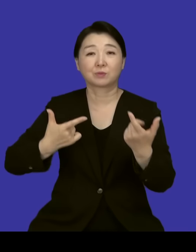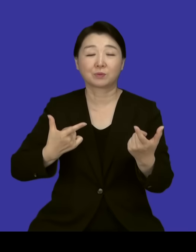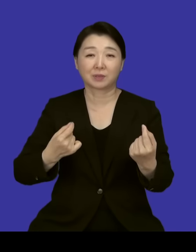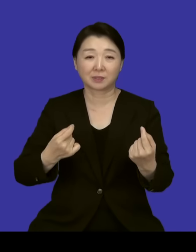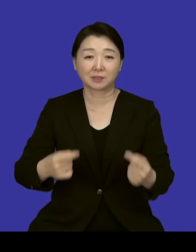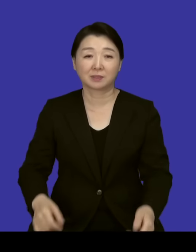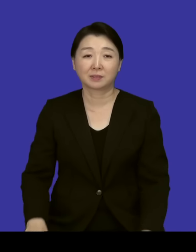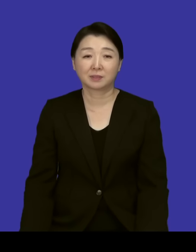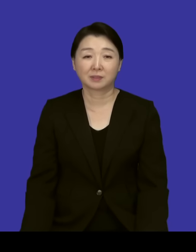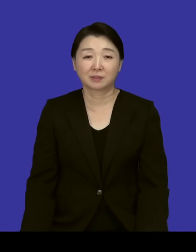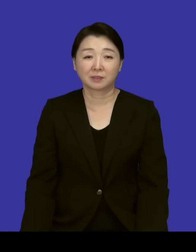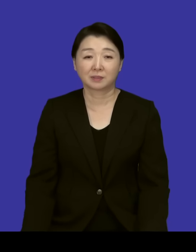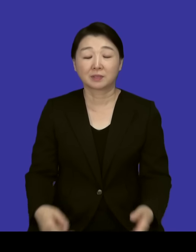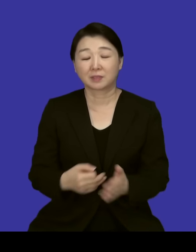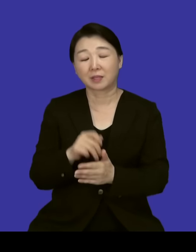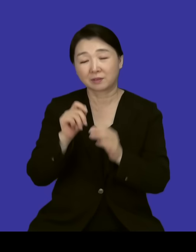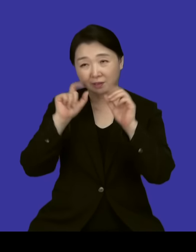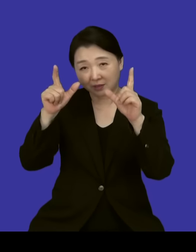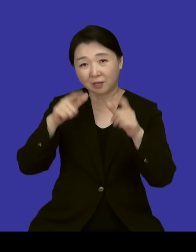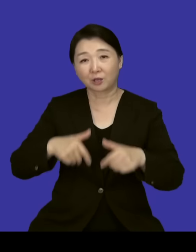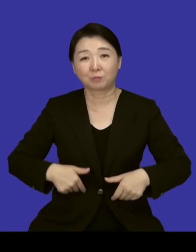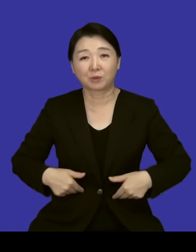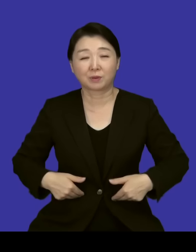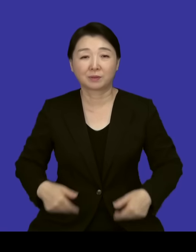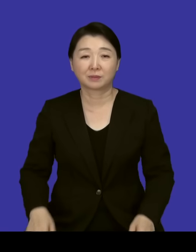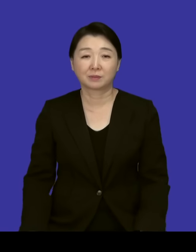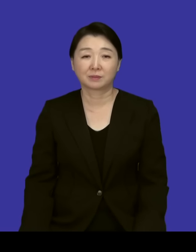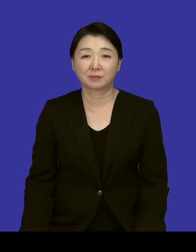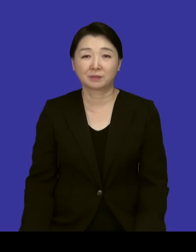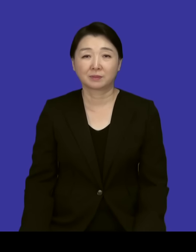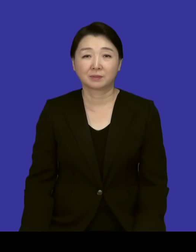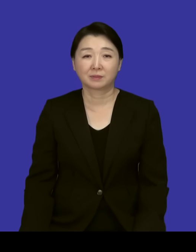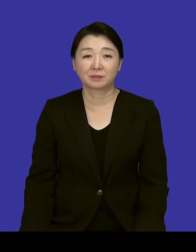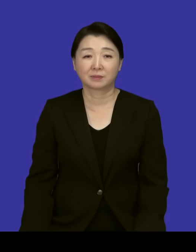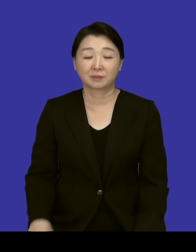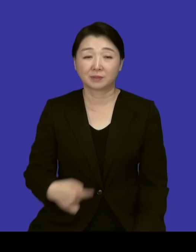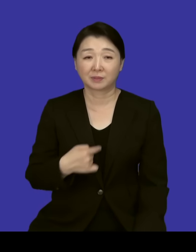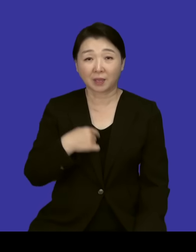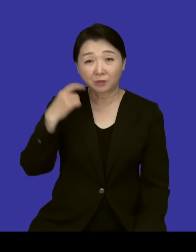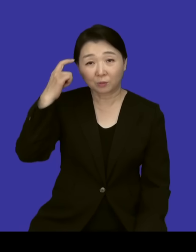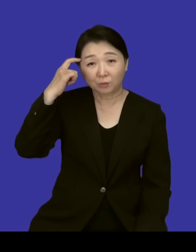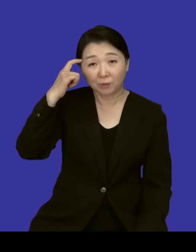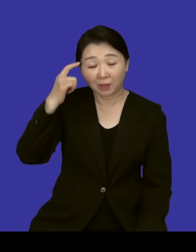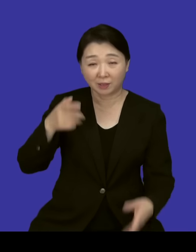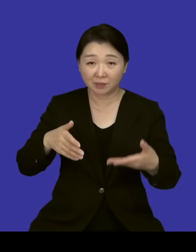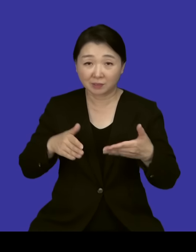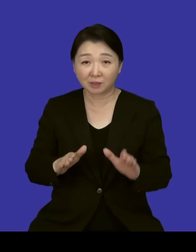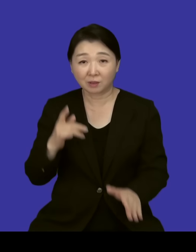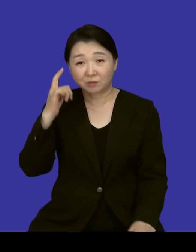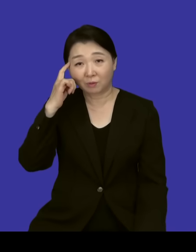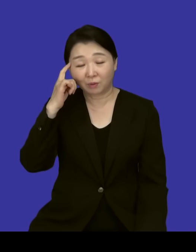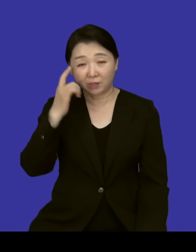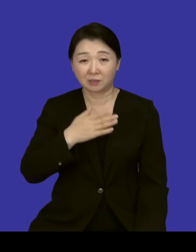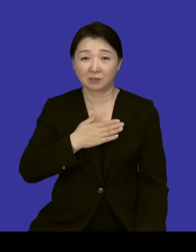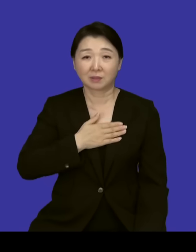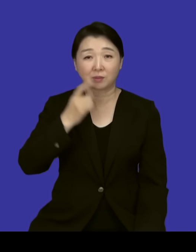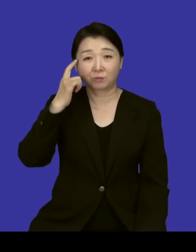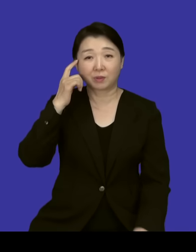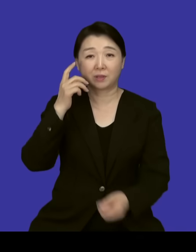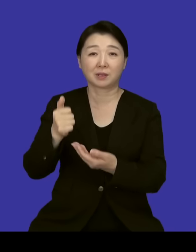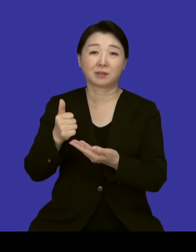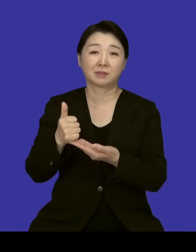거잖아요. 그래서 저는 그걸 깨닫자는 거죠. 그래서 나는 왜 이렇게 태어났을까? 나는 왜